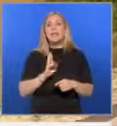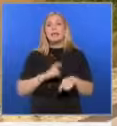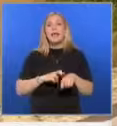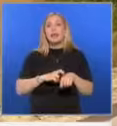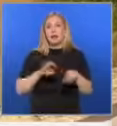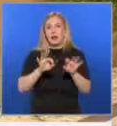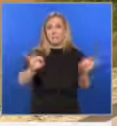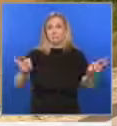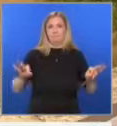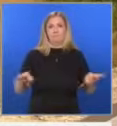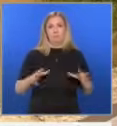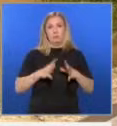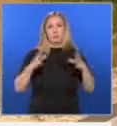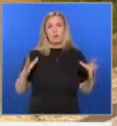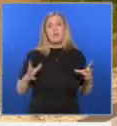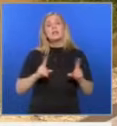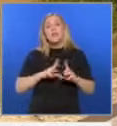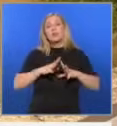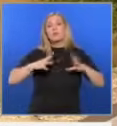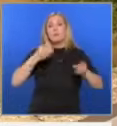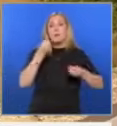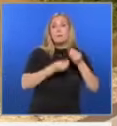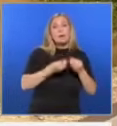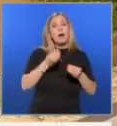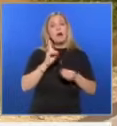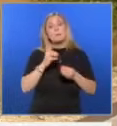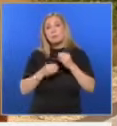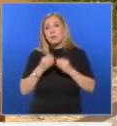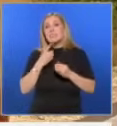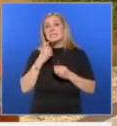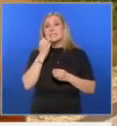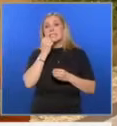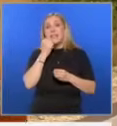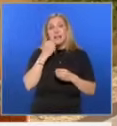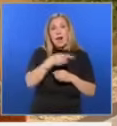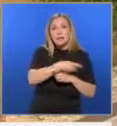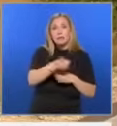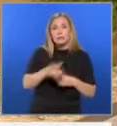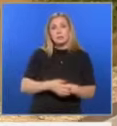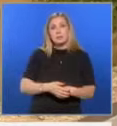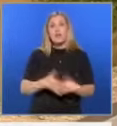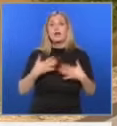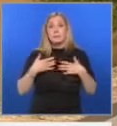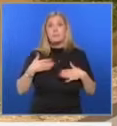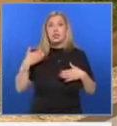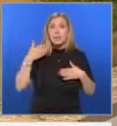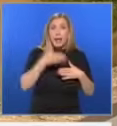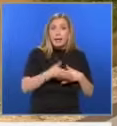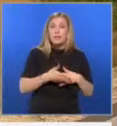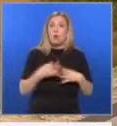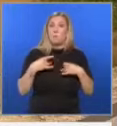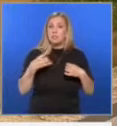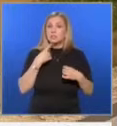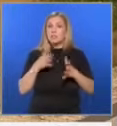там. Не е толкова проблем, проблем е за селата. Имаше ли опасност пряка за населените места? Разбира се, там на главния